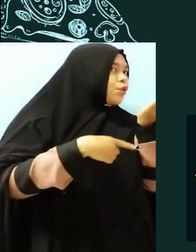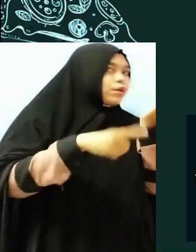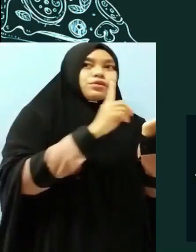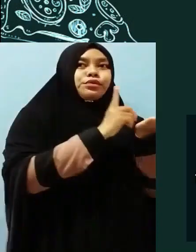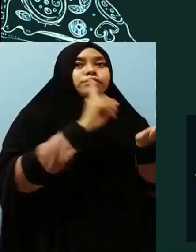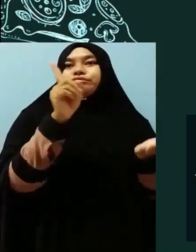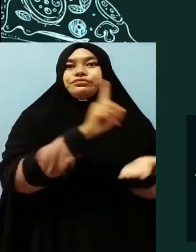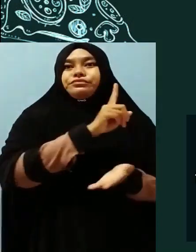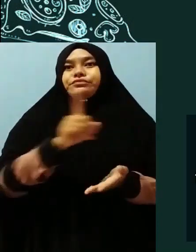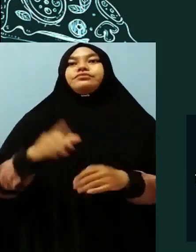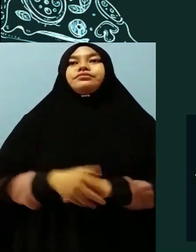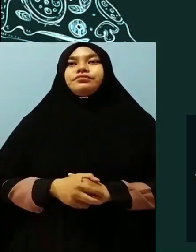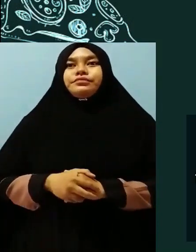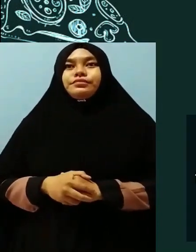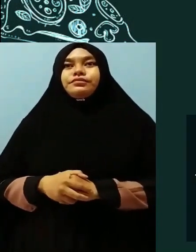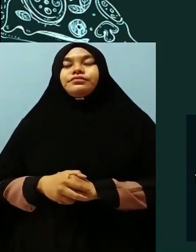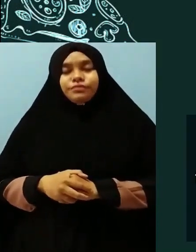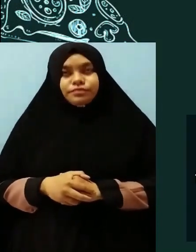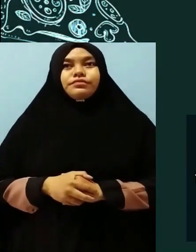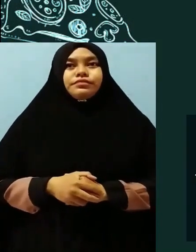sampai dingin, tapi jangan ditiup.